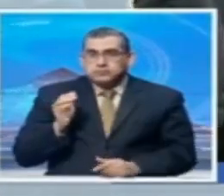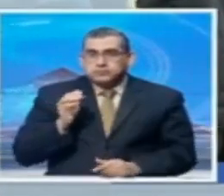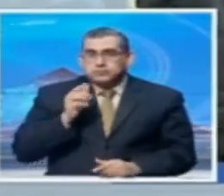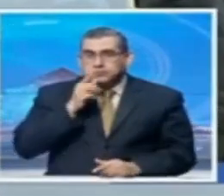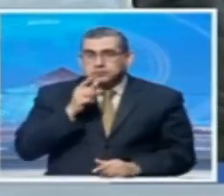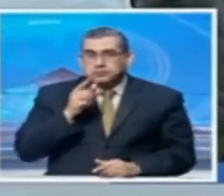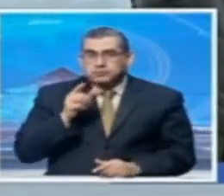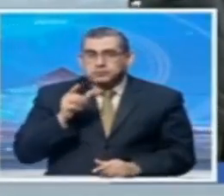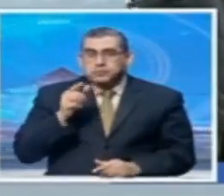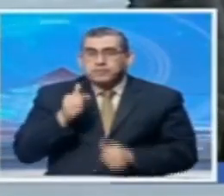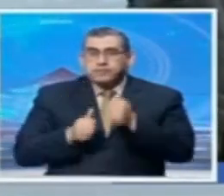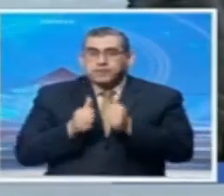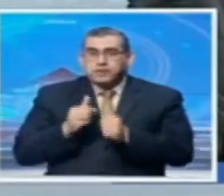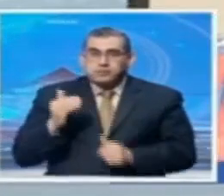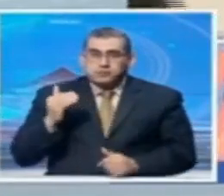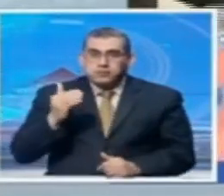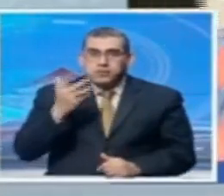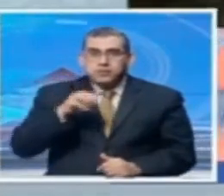دخلوا على الامتحان